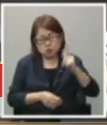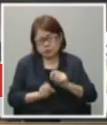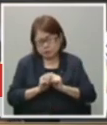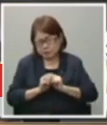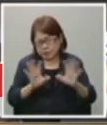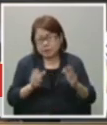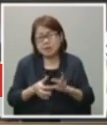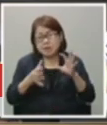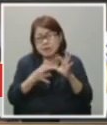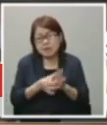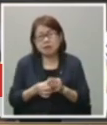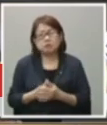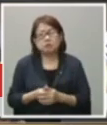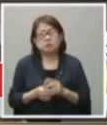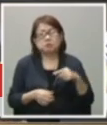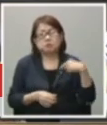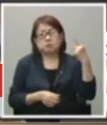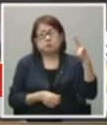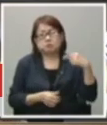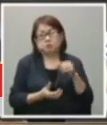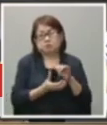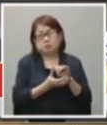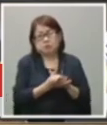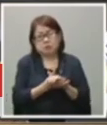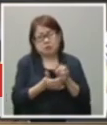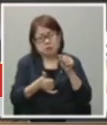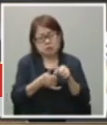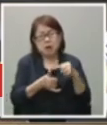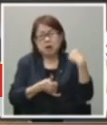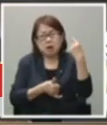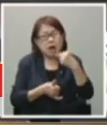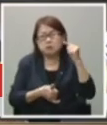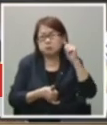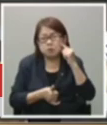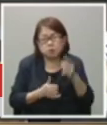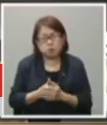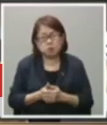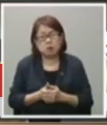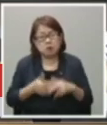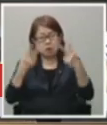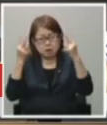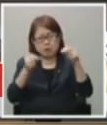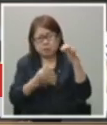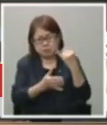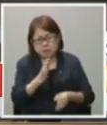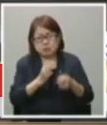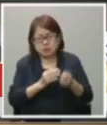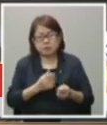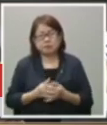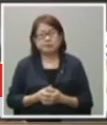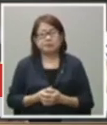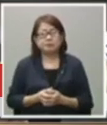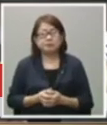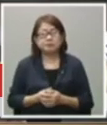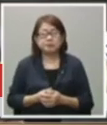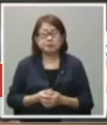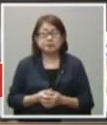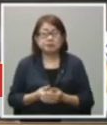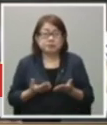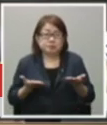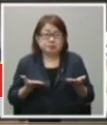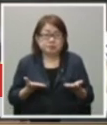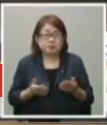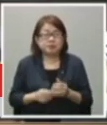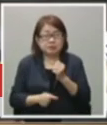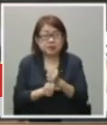ามที่มีอิทธิพลหลังทำเนียบหรือไม่ผมไม่ทราบแต่ท่านนายกผิดพลาดแน่นอนครับนั่นหมายถึงท่านละเว้น